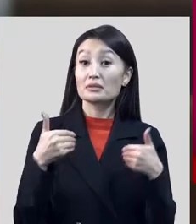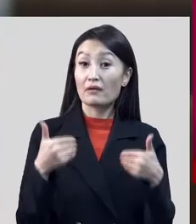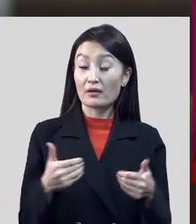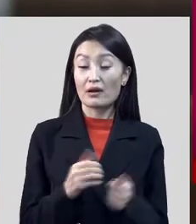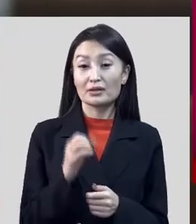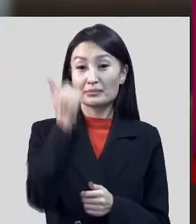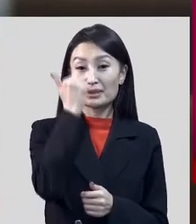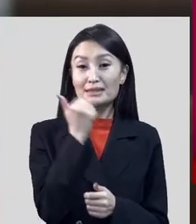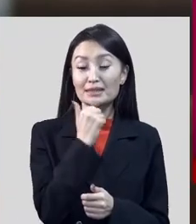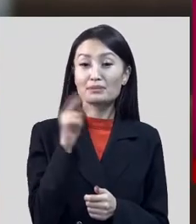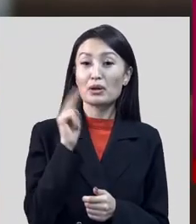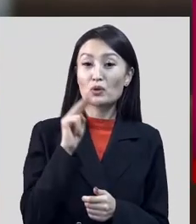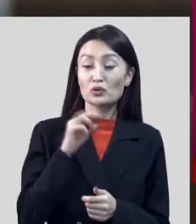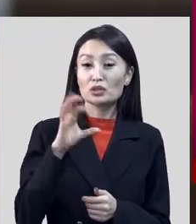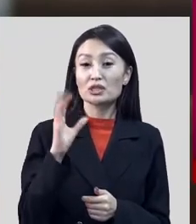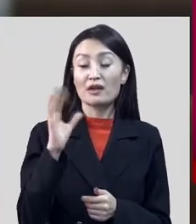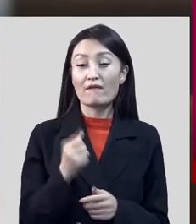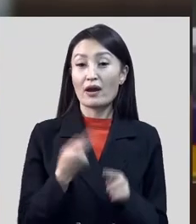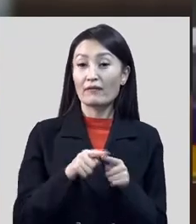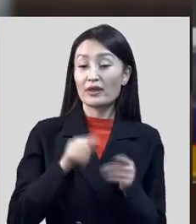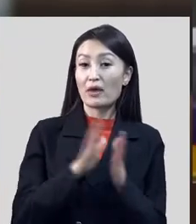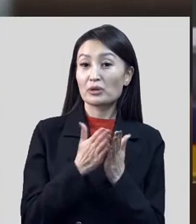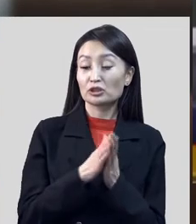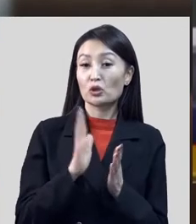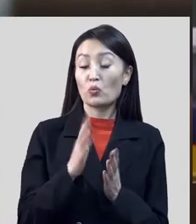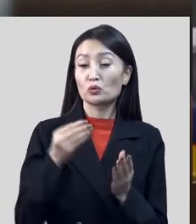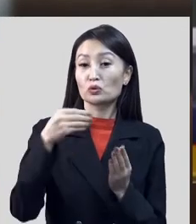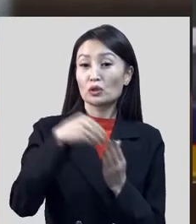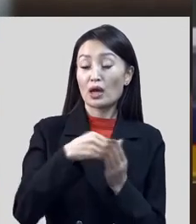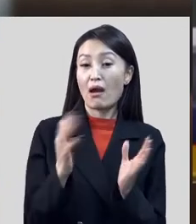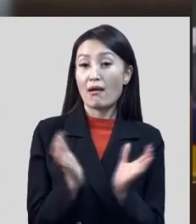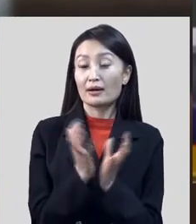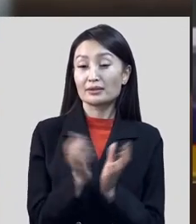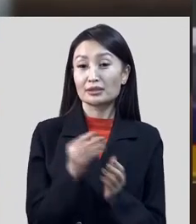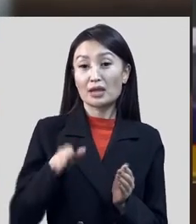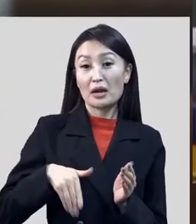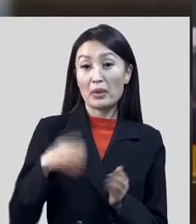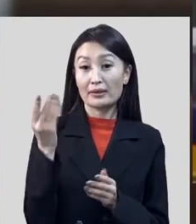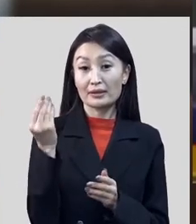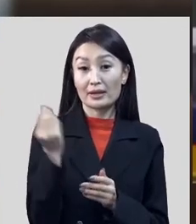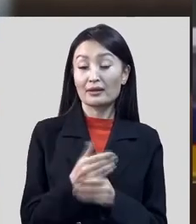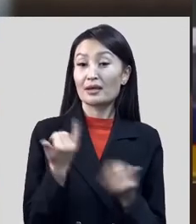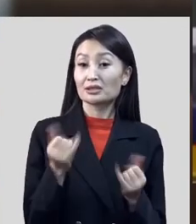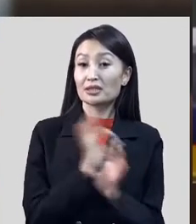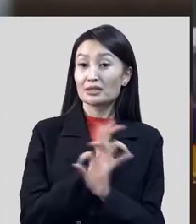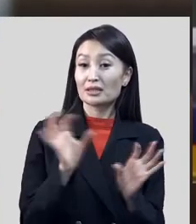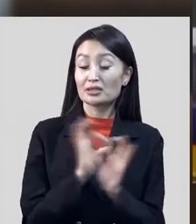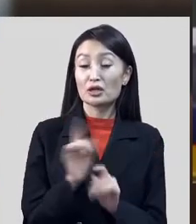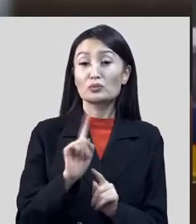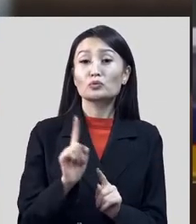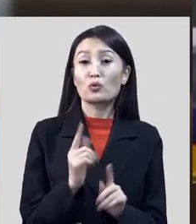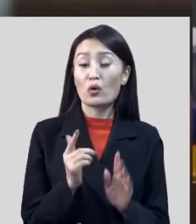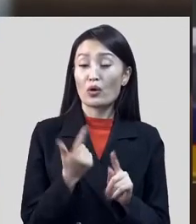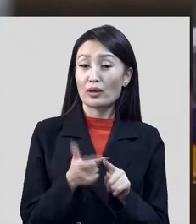спасибо тетушка сова теперь в этом кошельке я буду хранить свои карманные деньги сейчас мы расскажем ребятам что